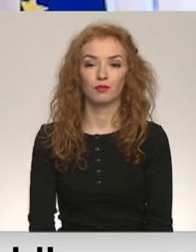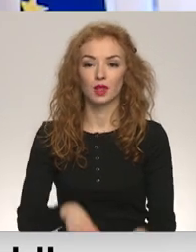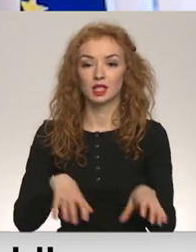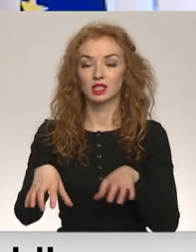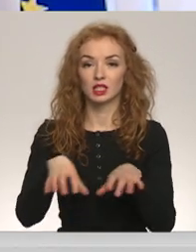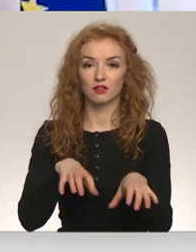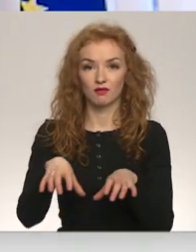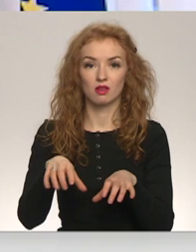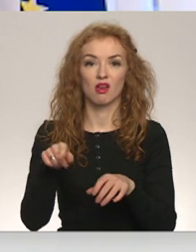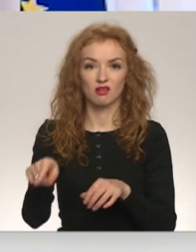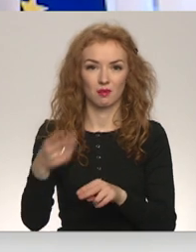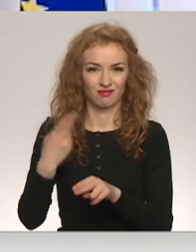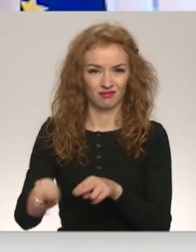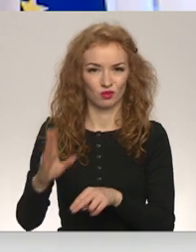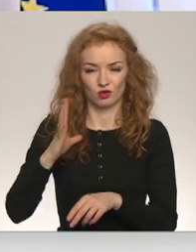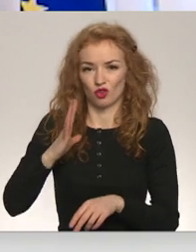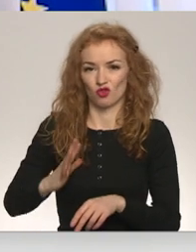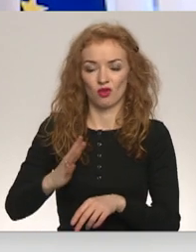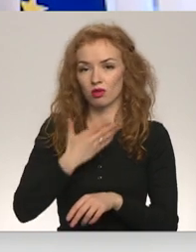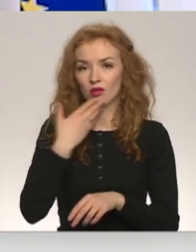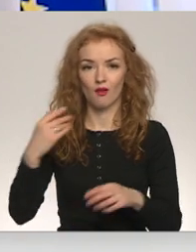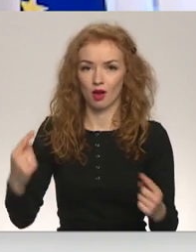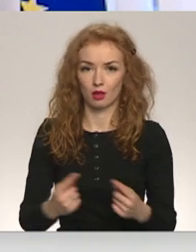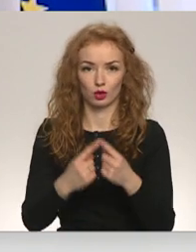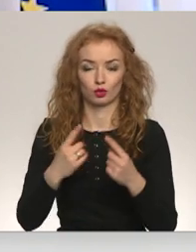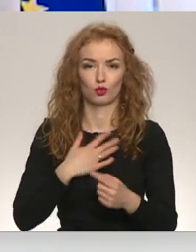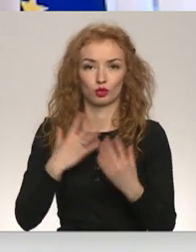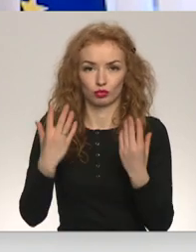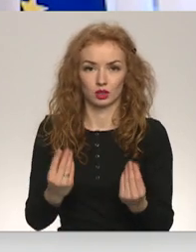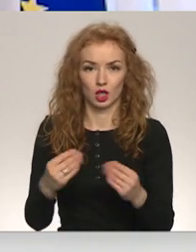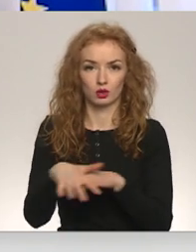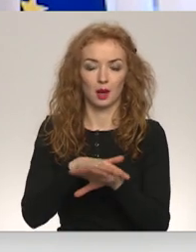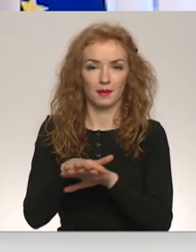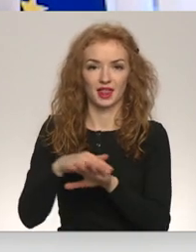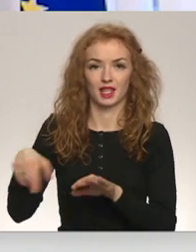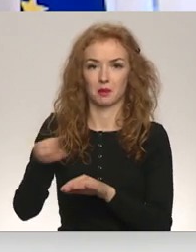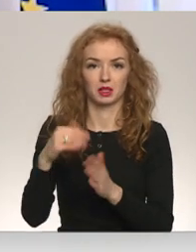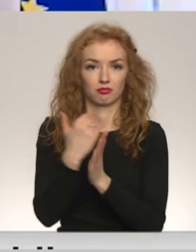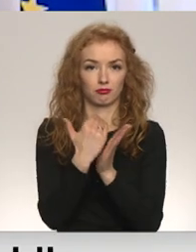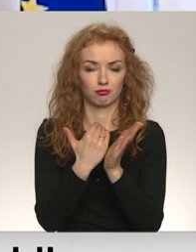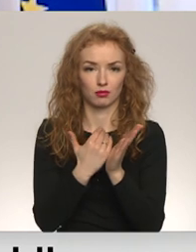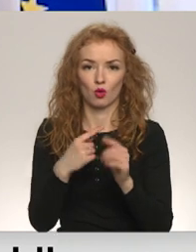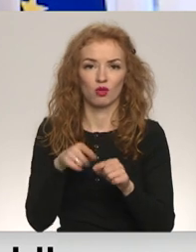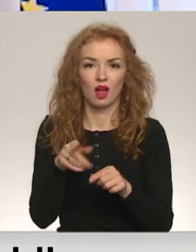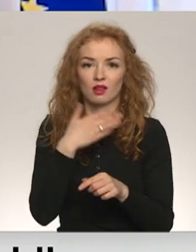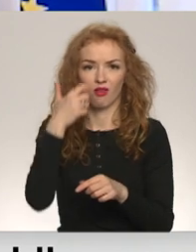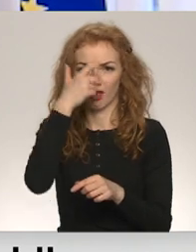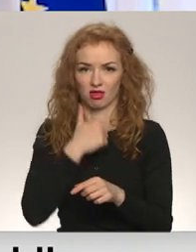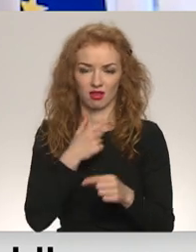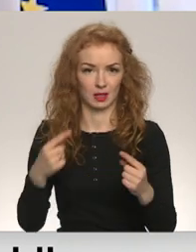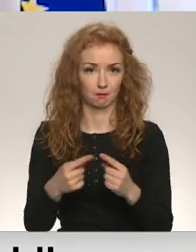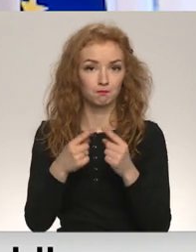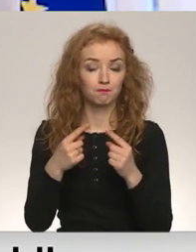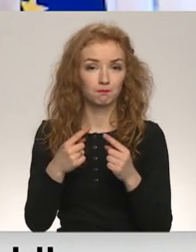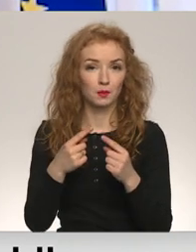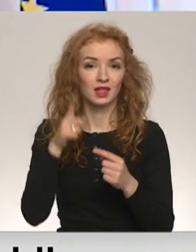Dzīvnieku nodarītās ciešanas nav atbilstošas mūsdienu sabiedrības prasībām un savienojums ar ētikas normām. Mēs zinām to,